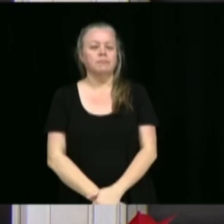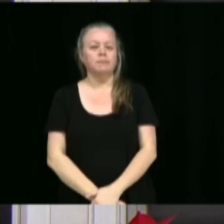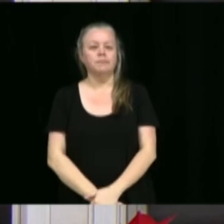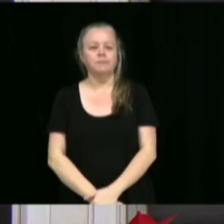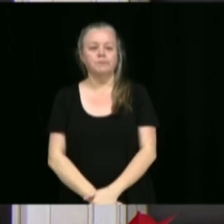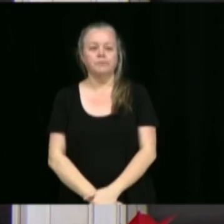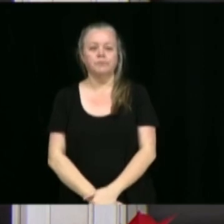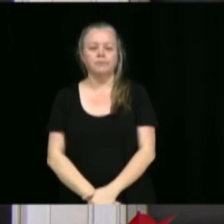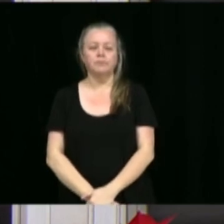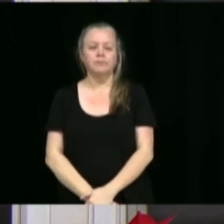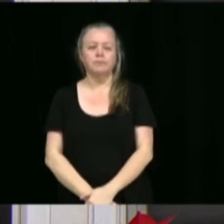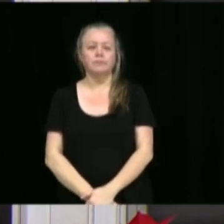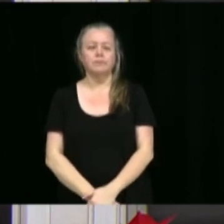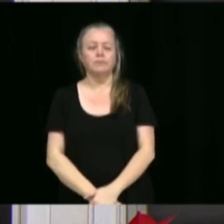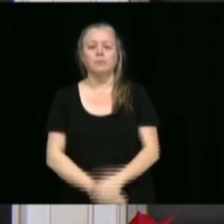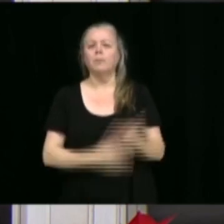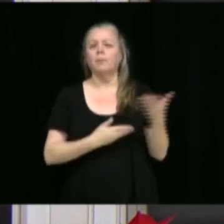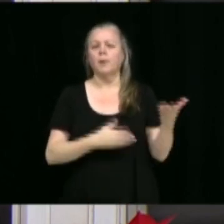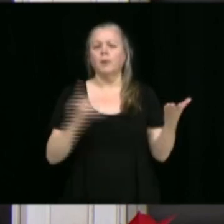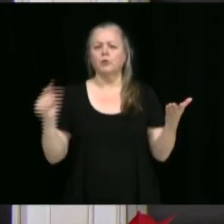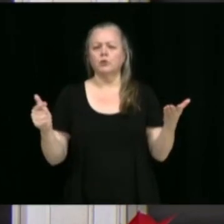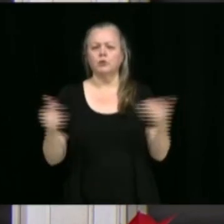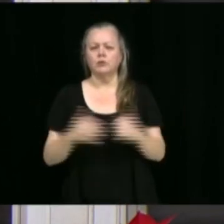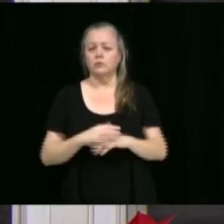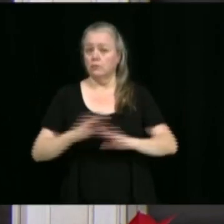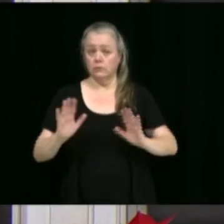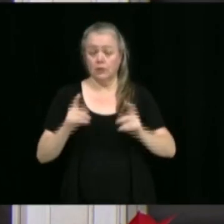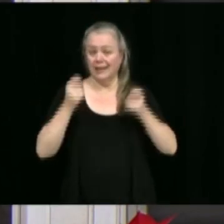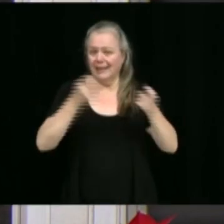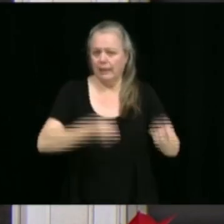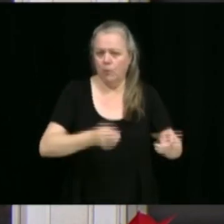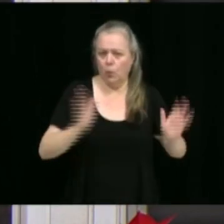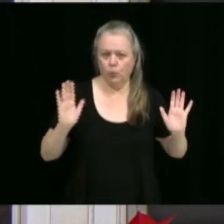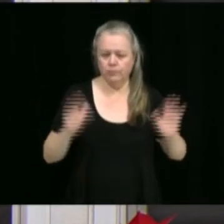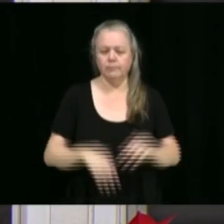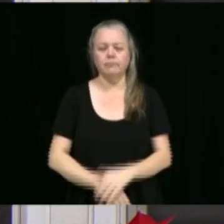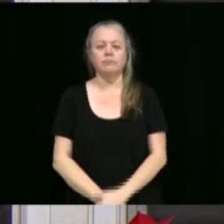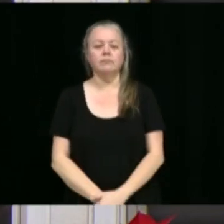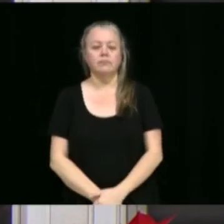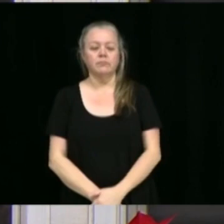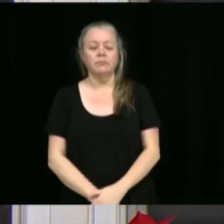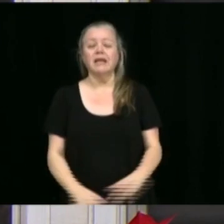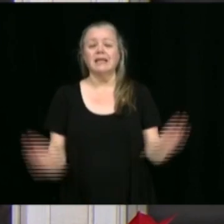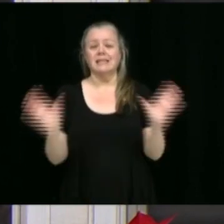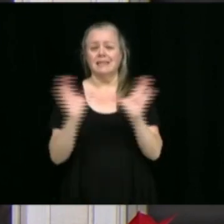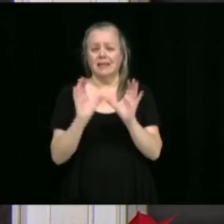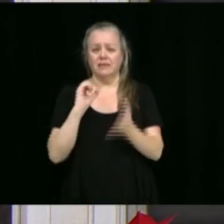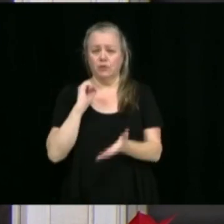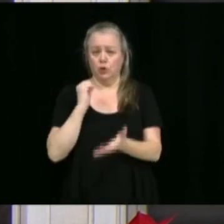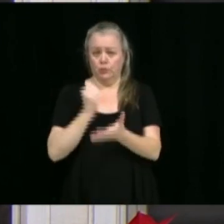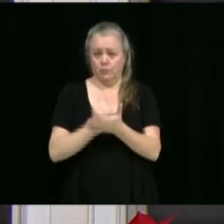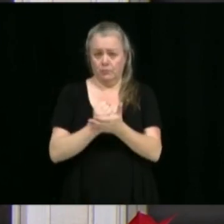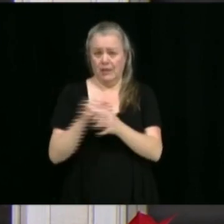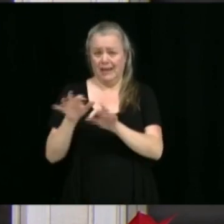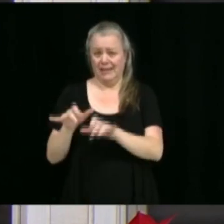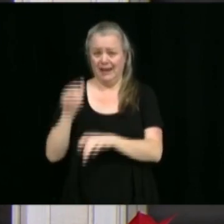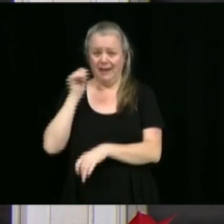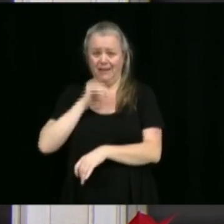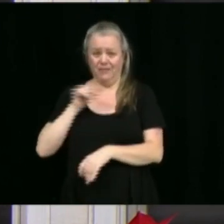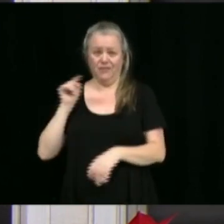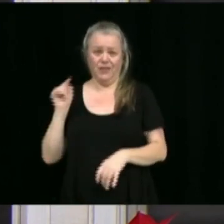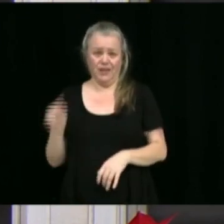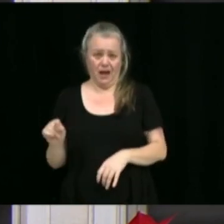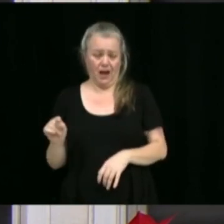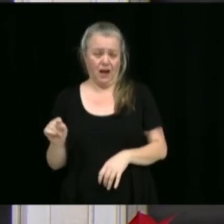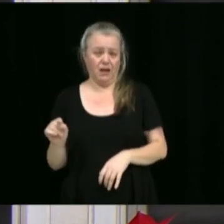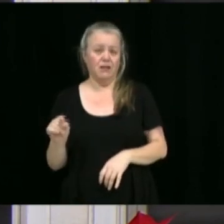Parfait. Proposeur secondaire? Non. Dépôt, c'est correct. Dépôt des certificats d'enregistrement de la greffière dressés à